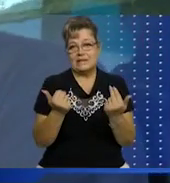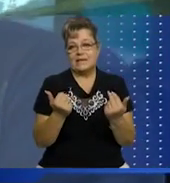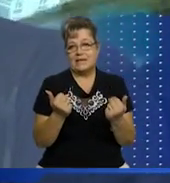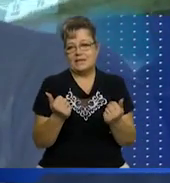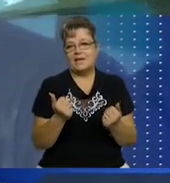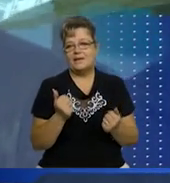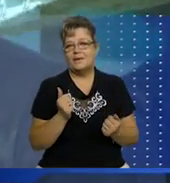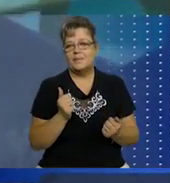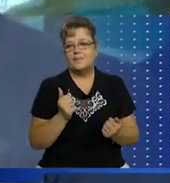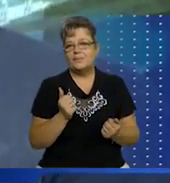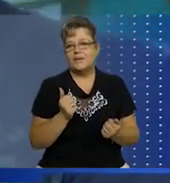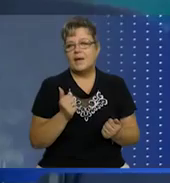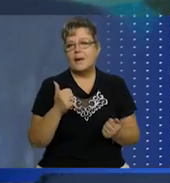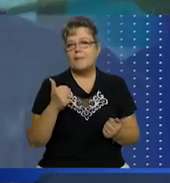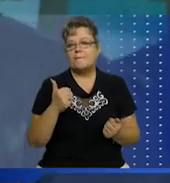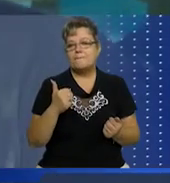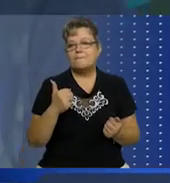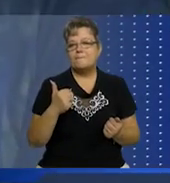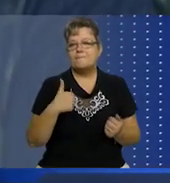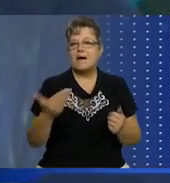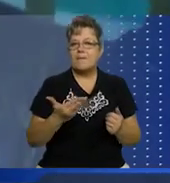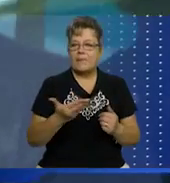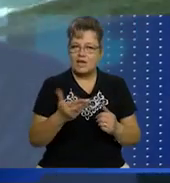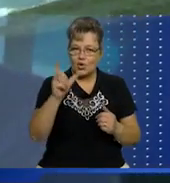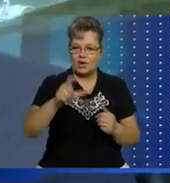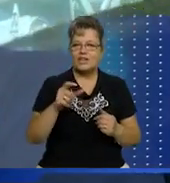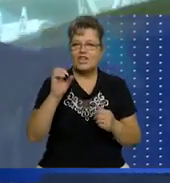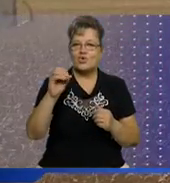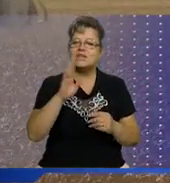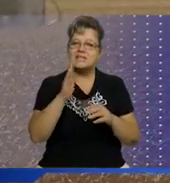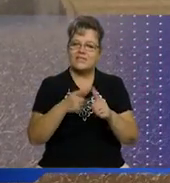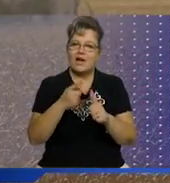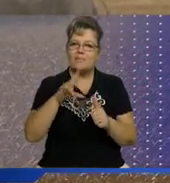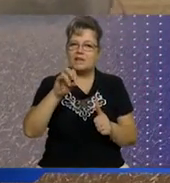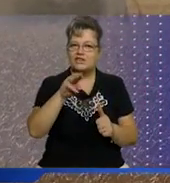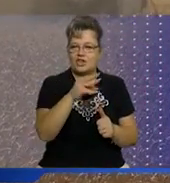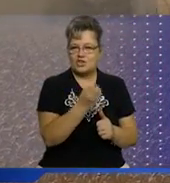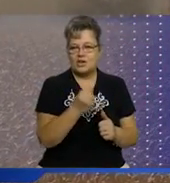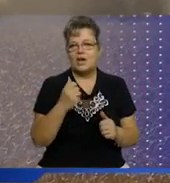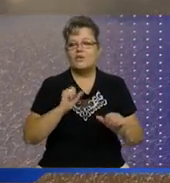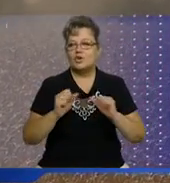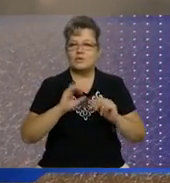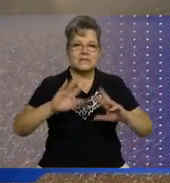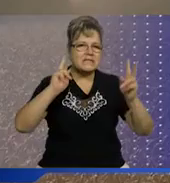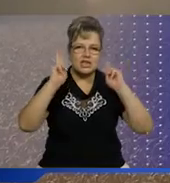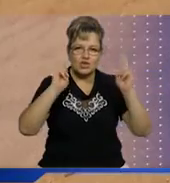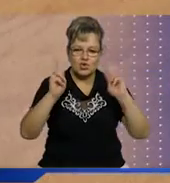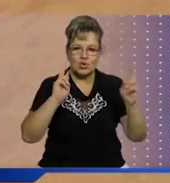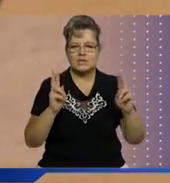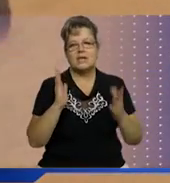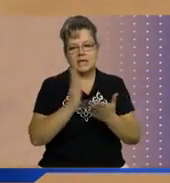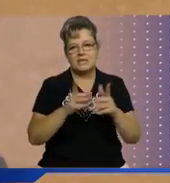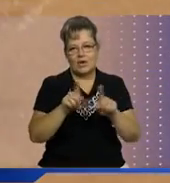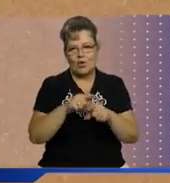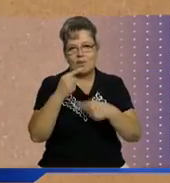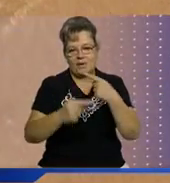женщина? Да, да. У нас комбайнеры называют ее Наташа. Во время уборки руководитель не стрижется.